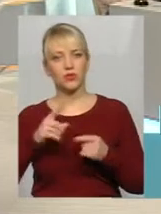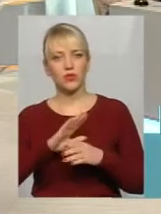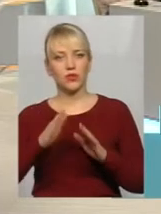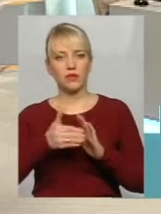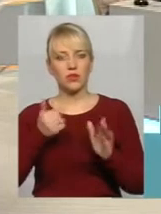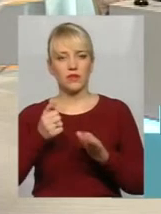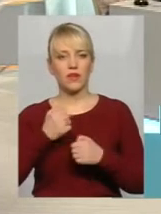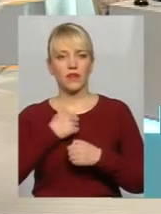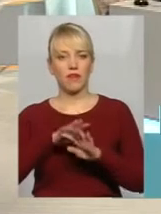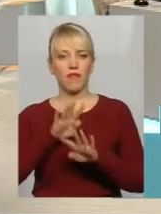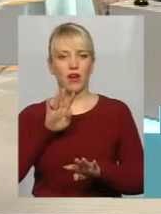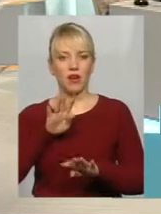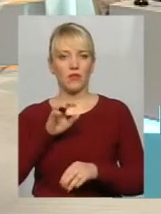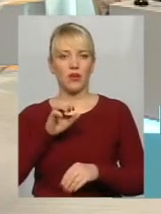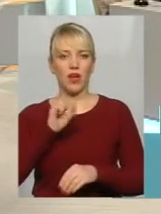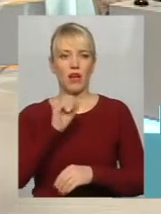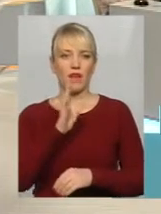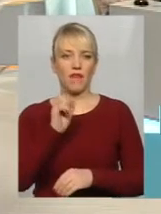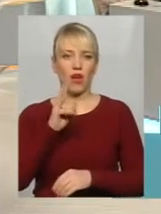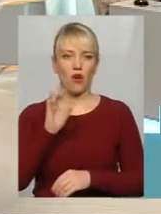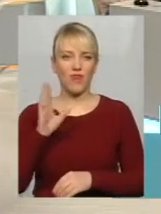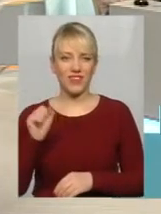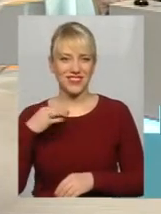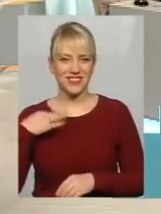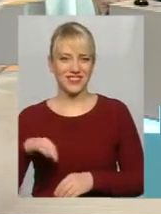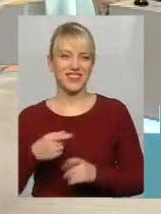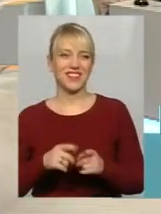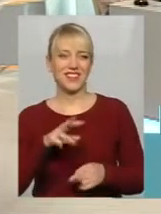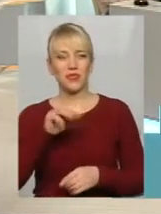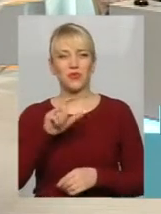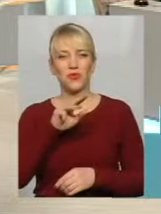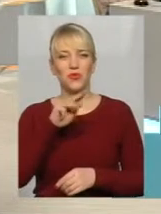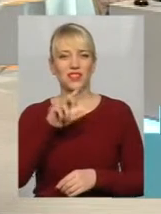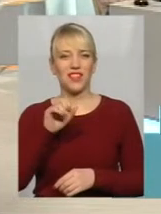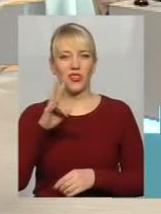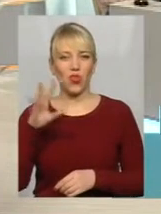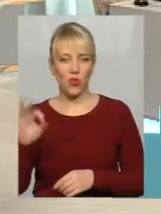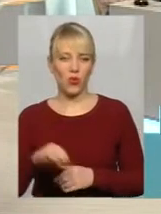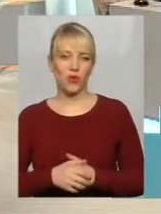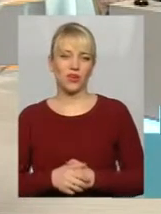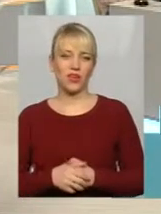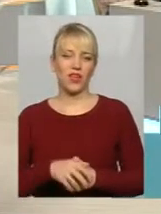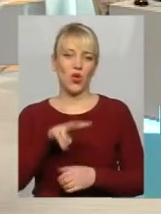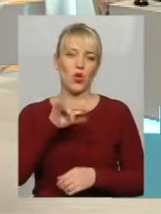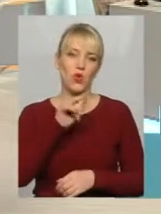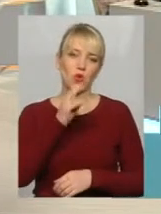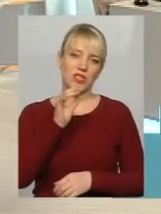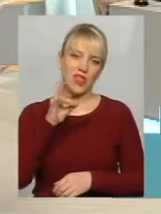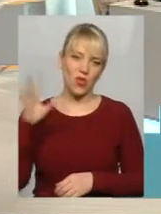призивають в армію Авакова сина, Музенка, там,